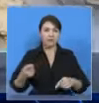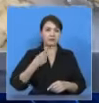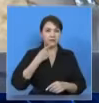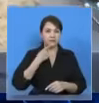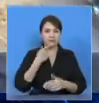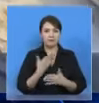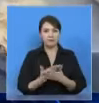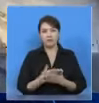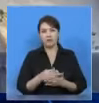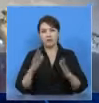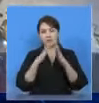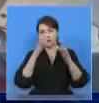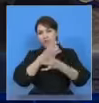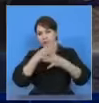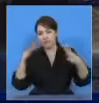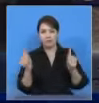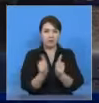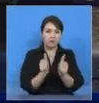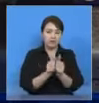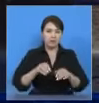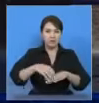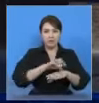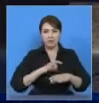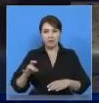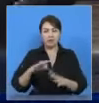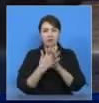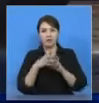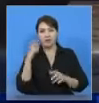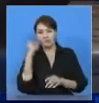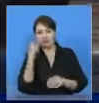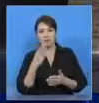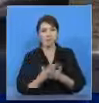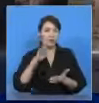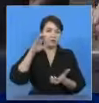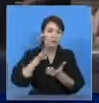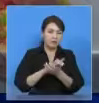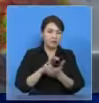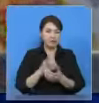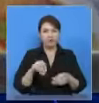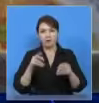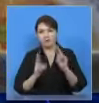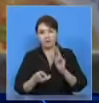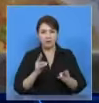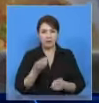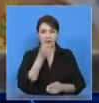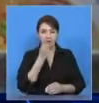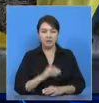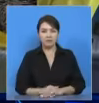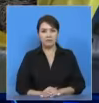в доме культуры аким района и ветераны сельского хозяйства ознакомились составом и способам приготовления блюд